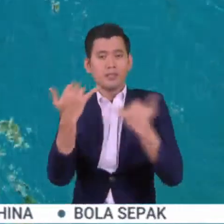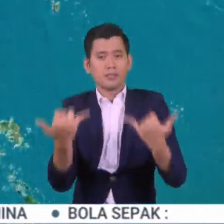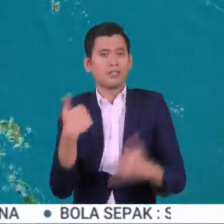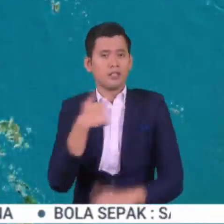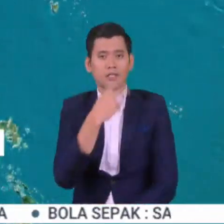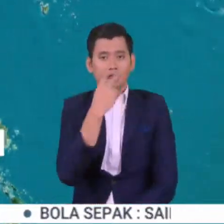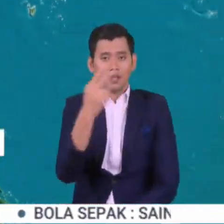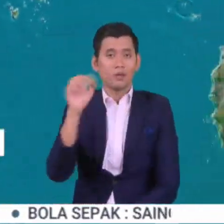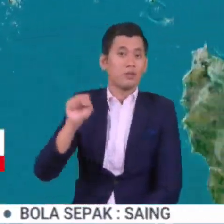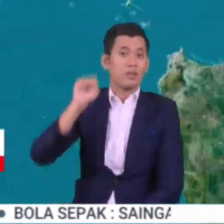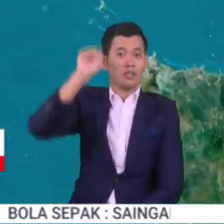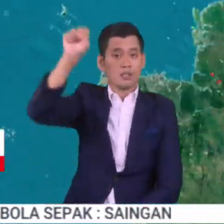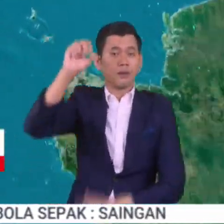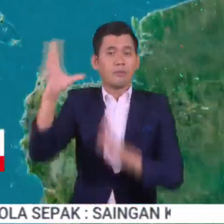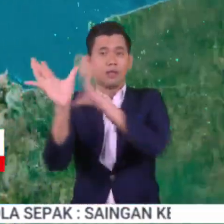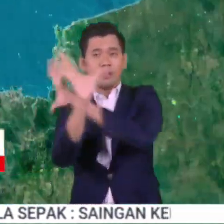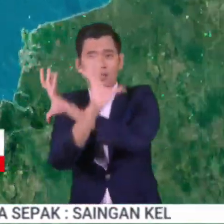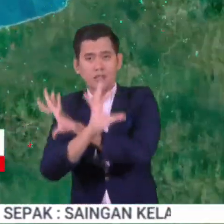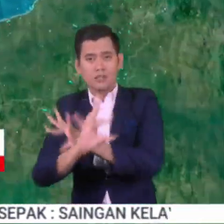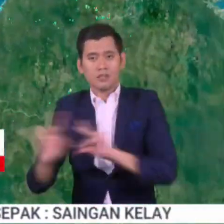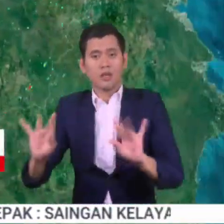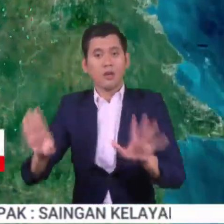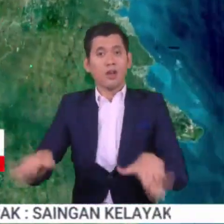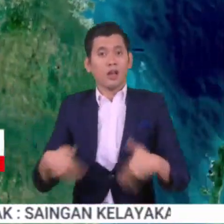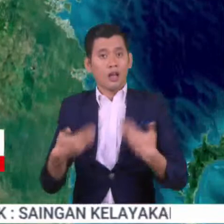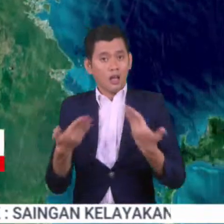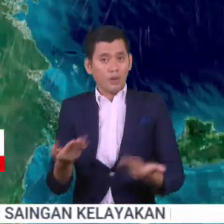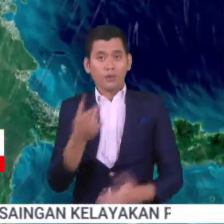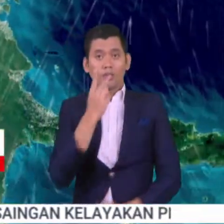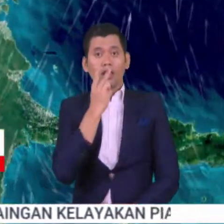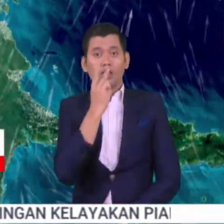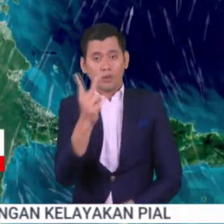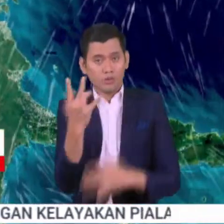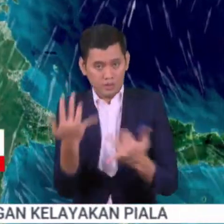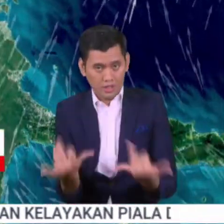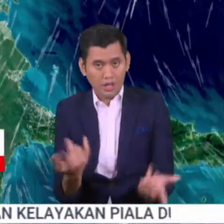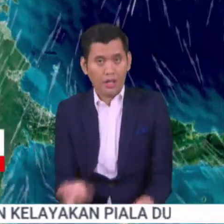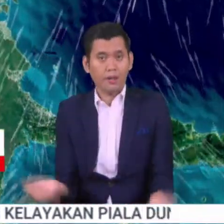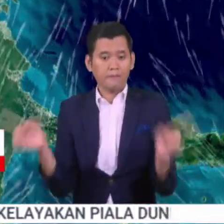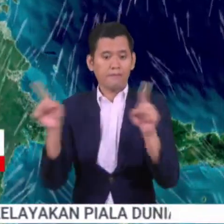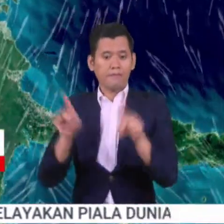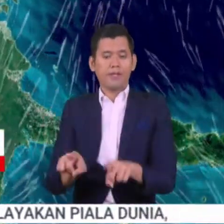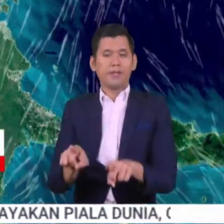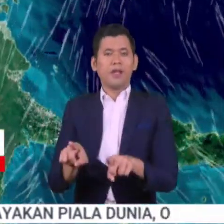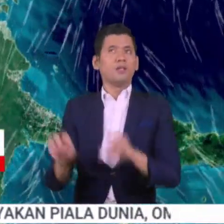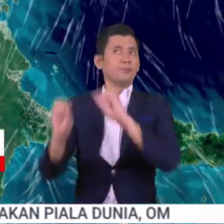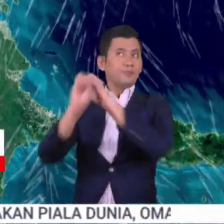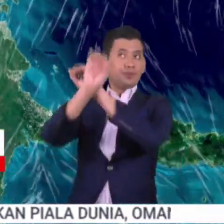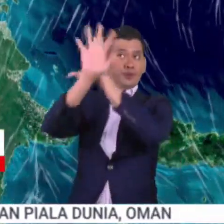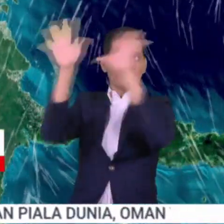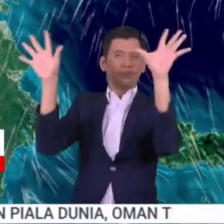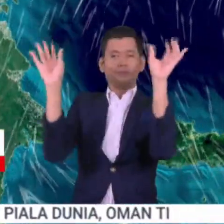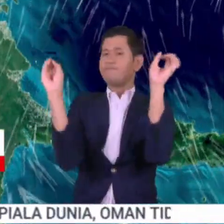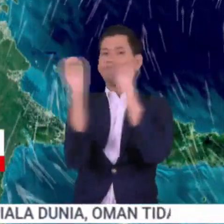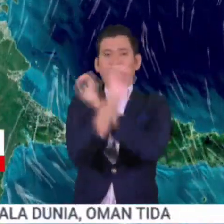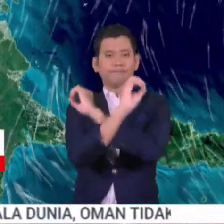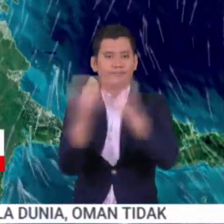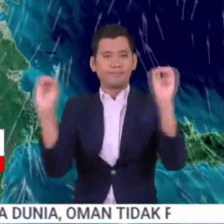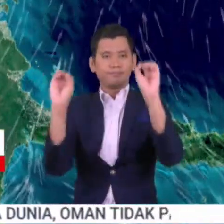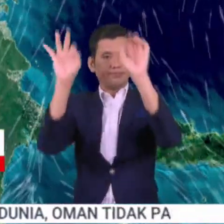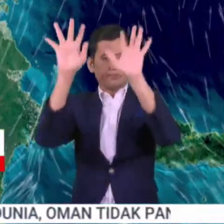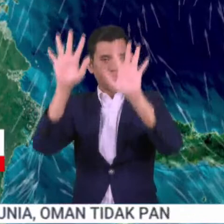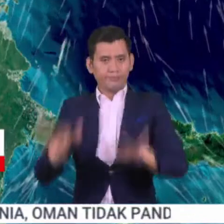cuaca di Sabah dan Sarawak. Keadaan berbeza diperhatikan pada ketika ini dengan keadaan cuaca cerah dan tiada hujan di